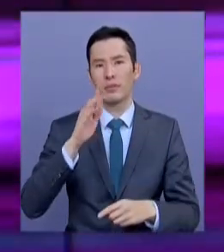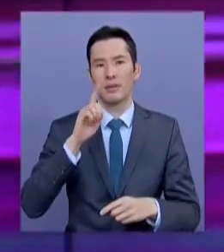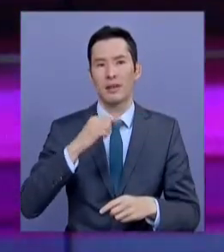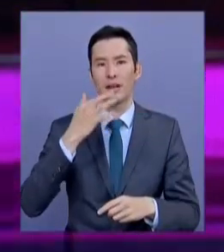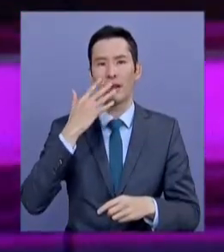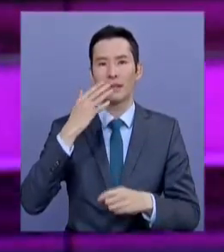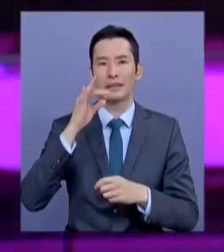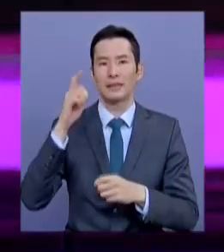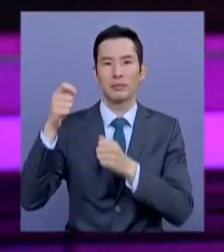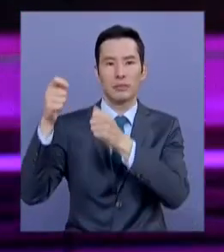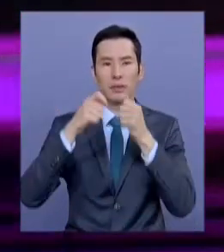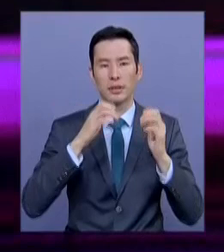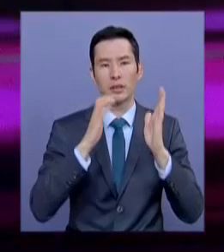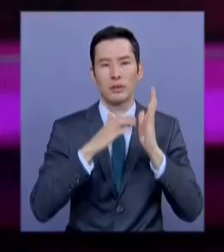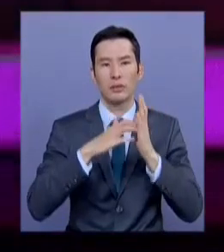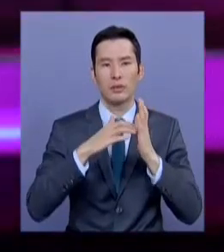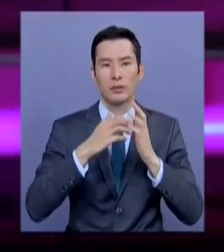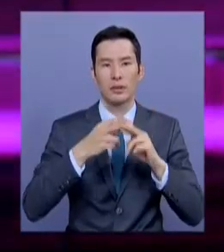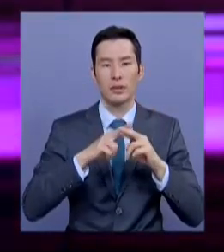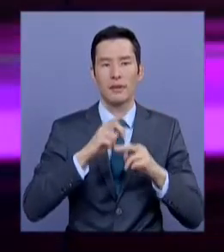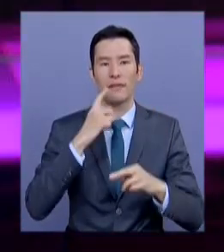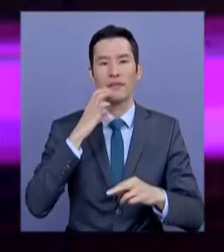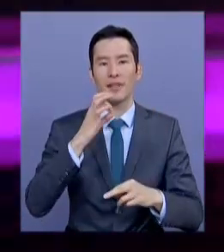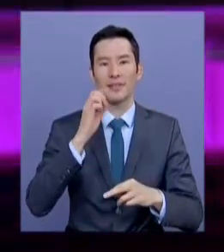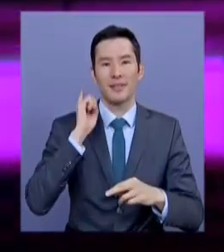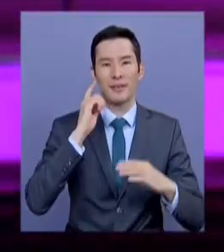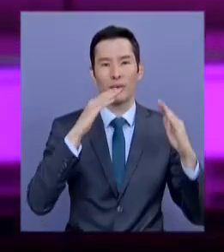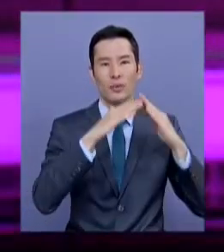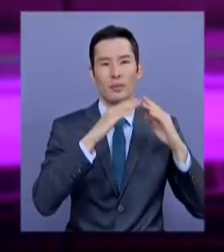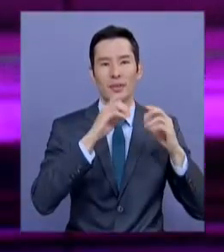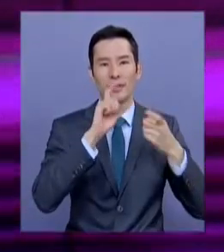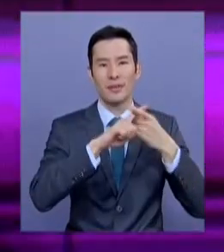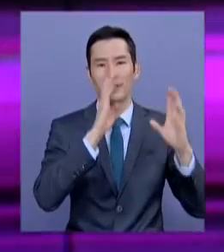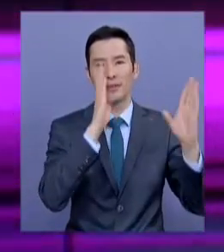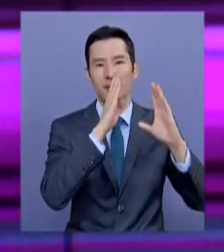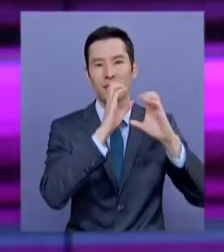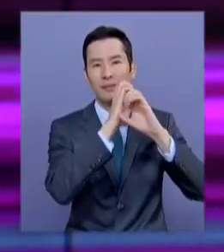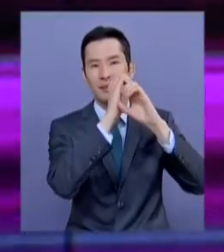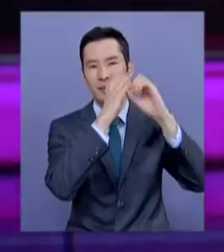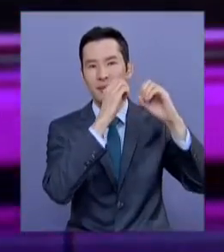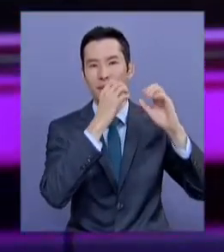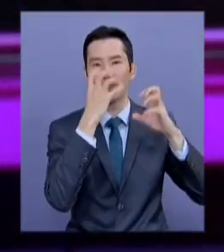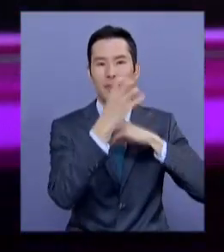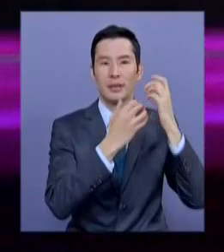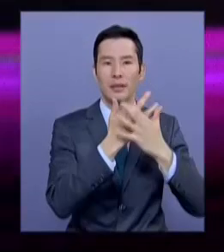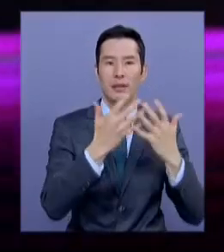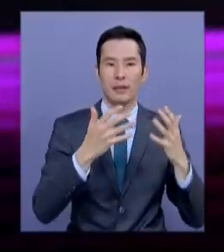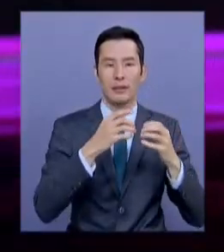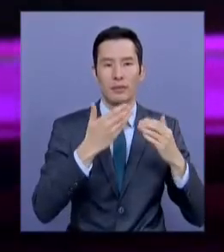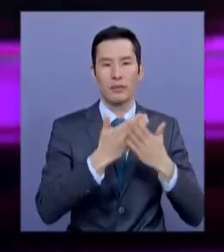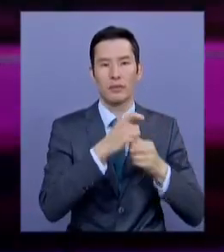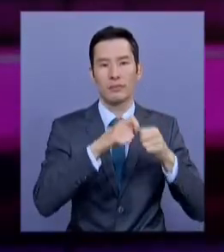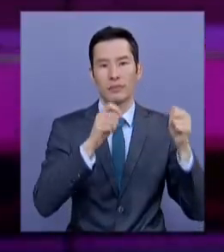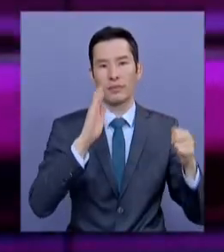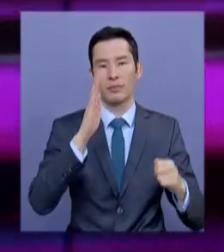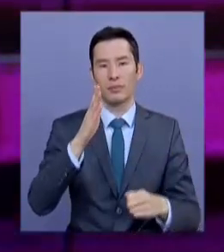арнай әйнекте тапсырылған. Ал бұрынғы Верный обсерваториясы түпнұсқа күйінде жаңартылыпты. Тіпті үйді жылтатын ескі пеште